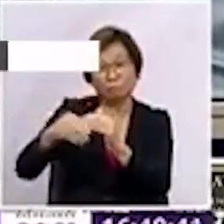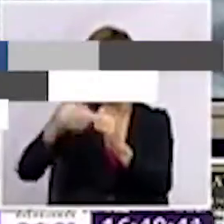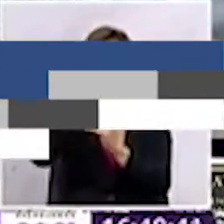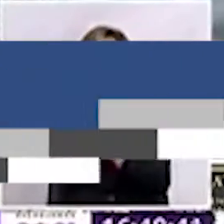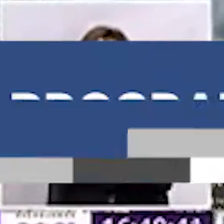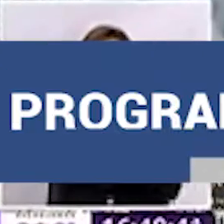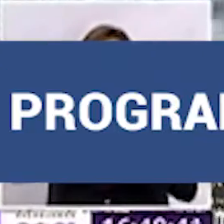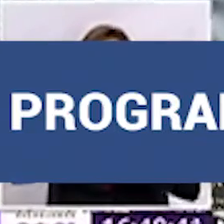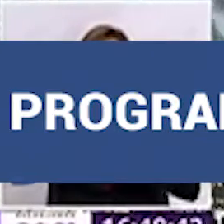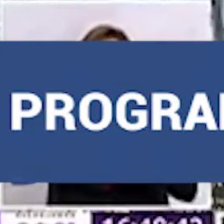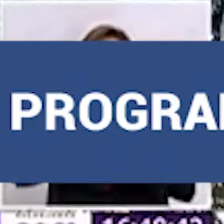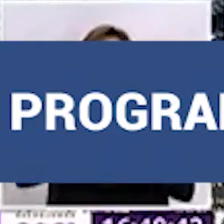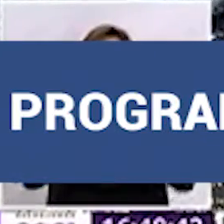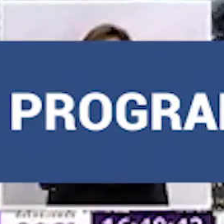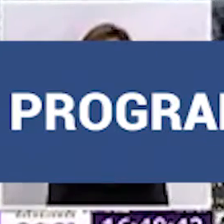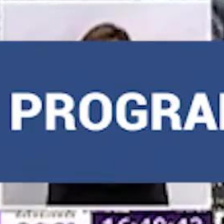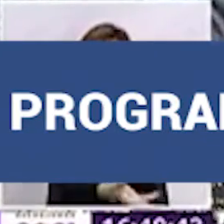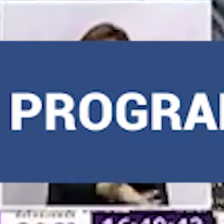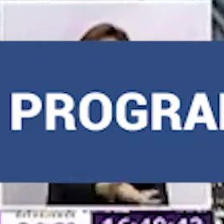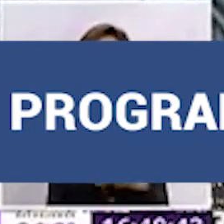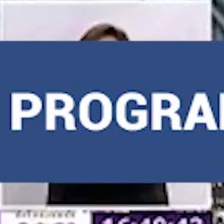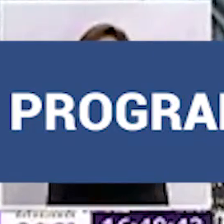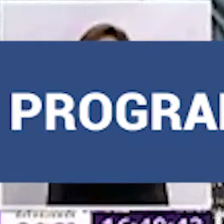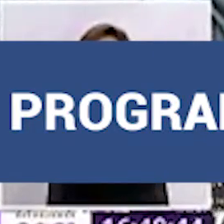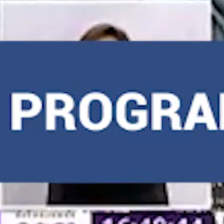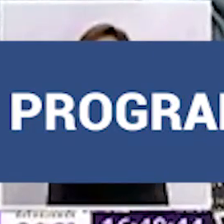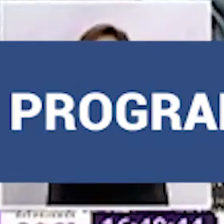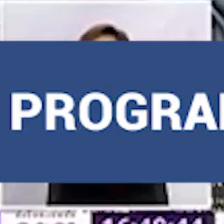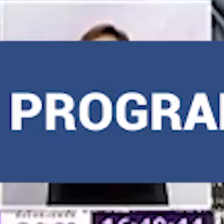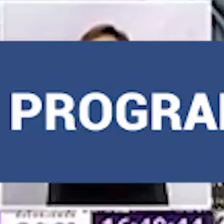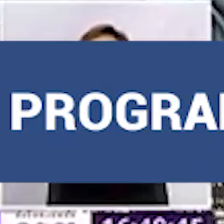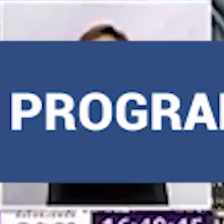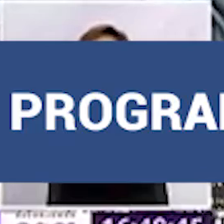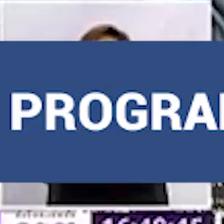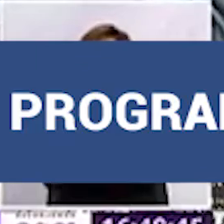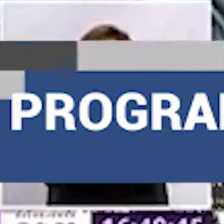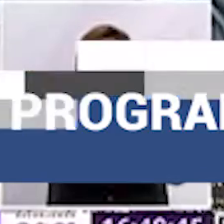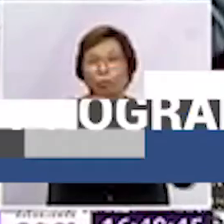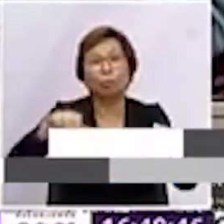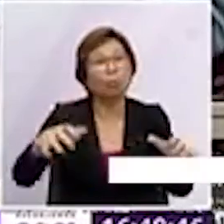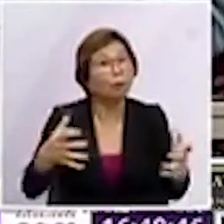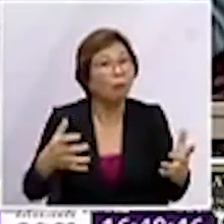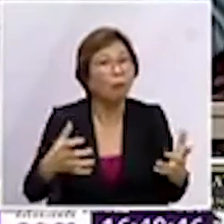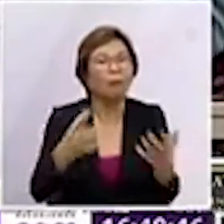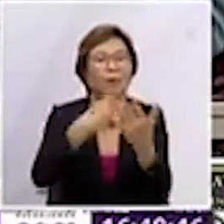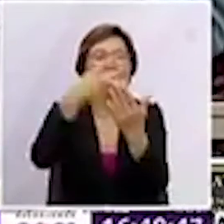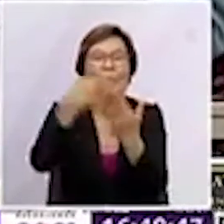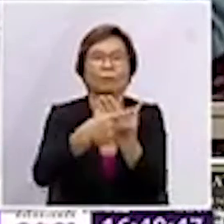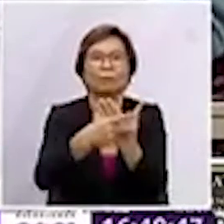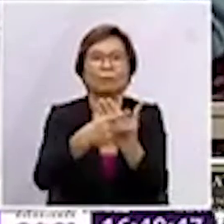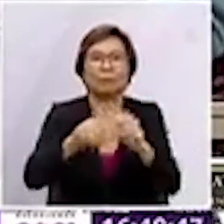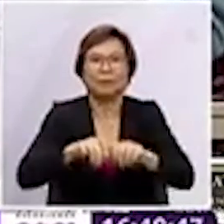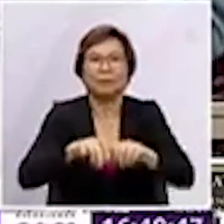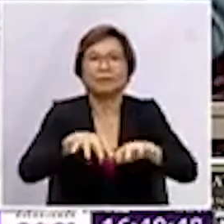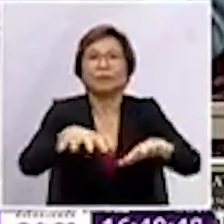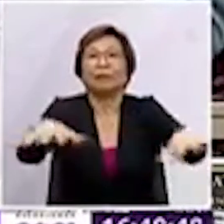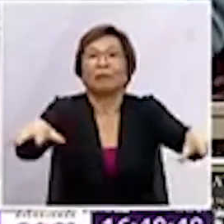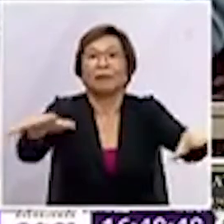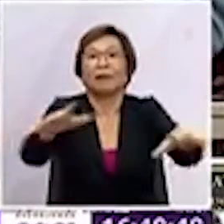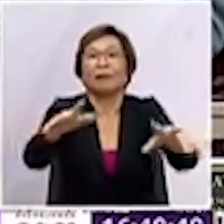kerajaan turut memperuntukkan 1.5 bilion ringgit bagi melaksanakan program jaringan